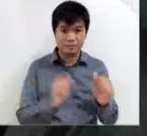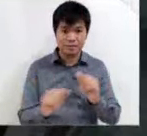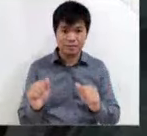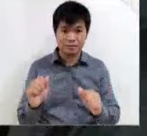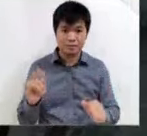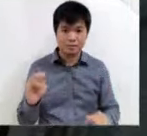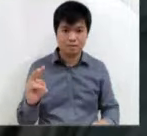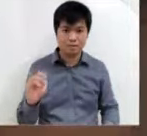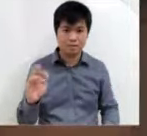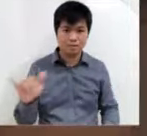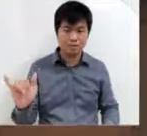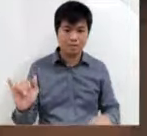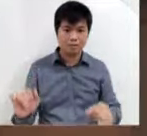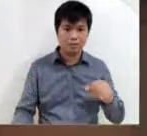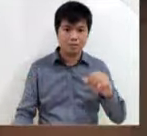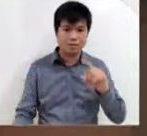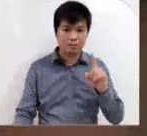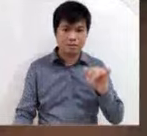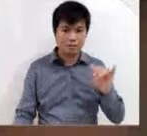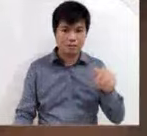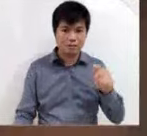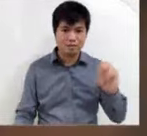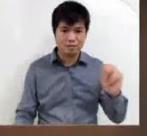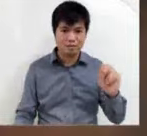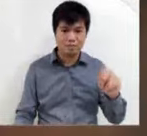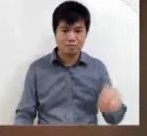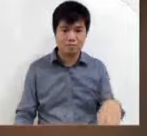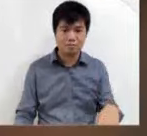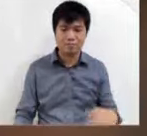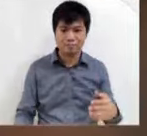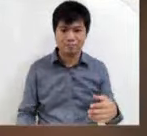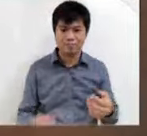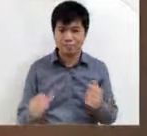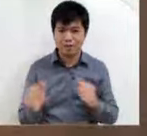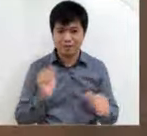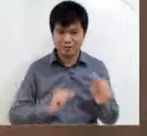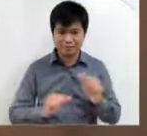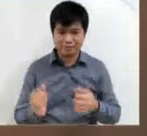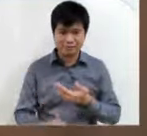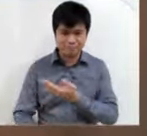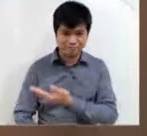Zijan Haranilla. Special kasi yung kiss na yun para sa akin eh.